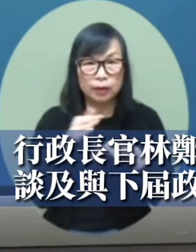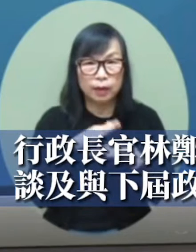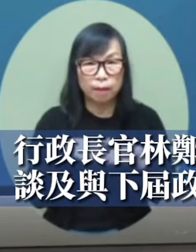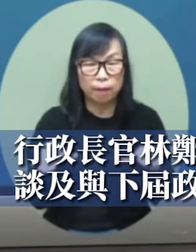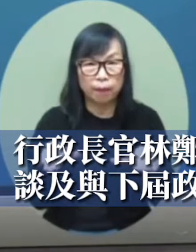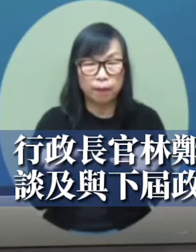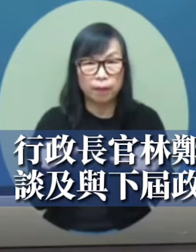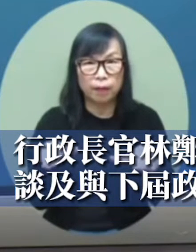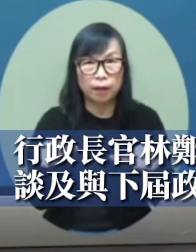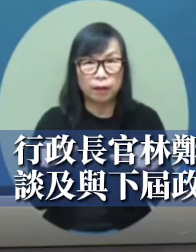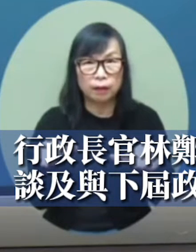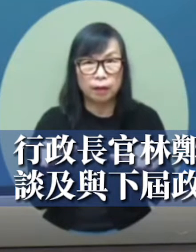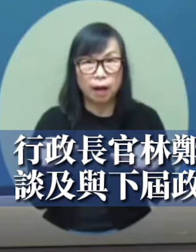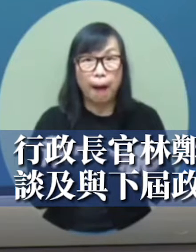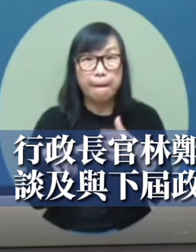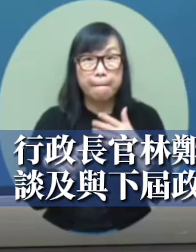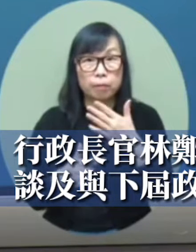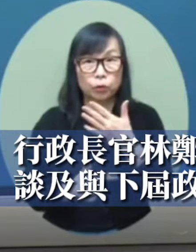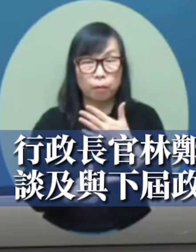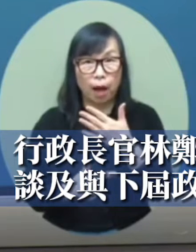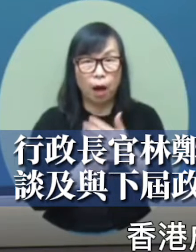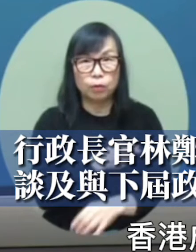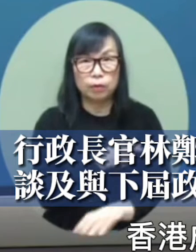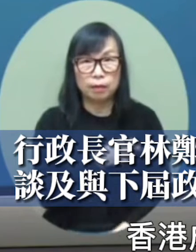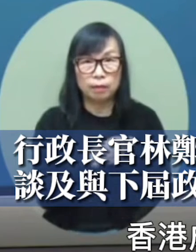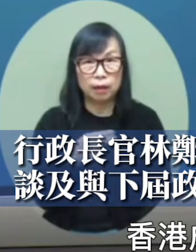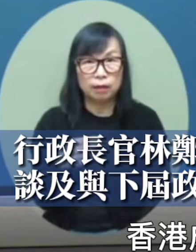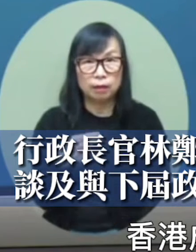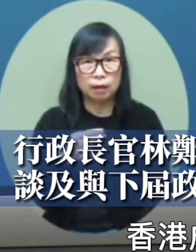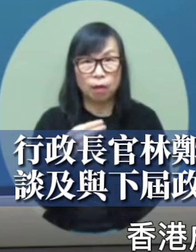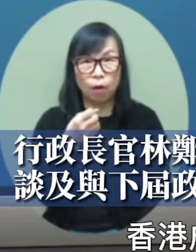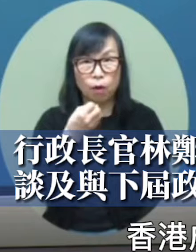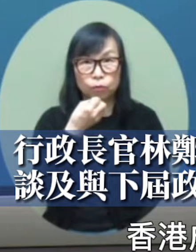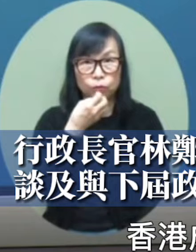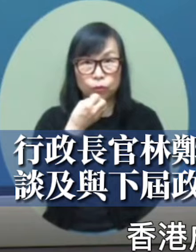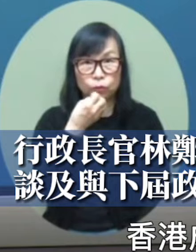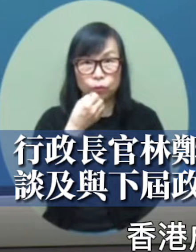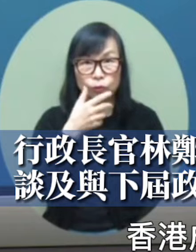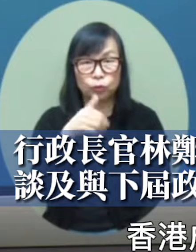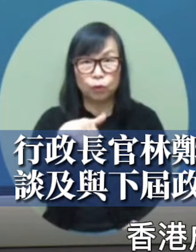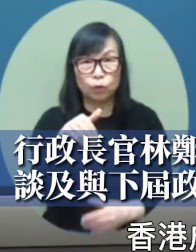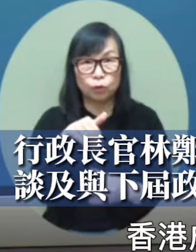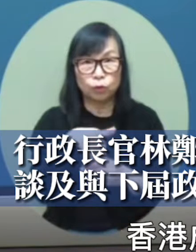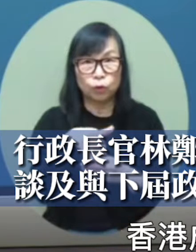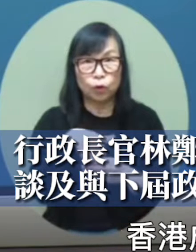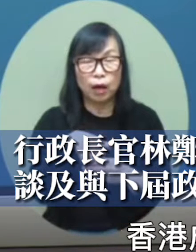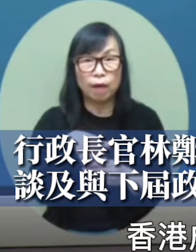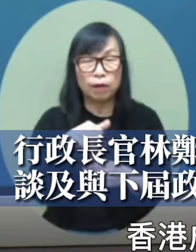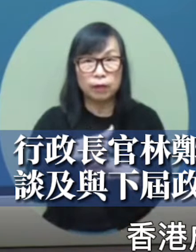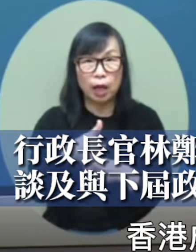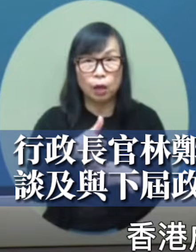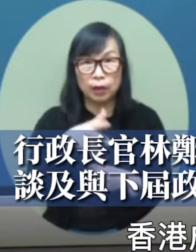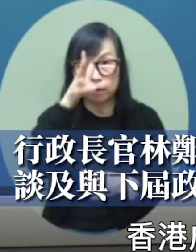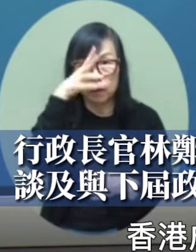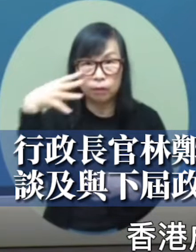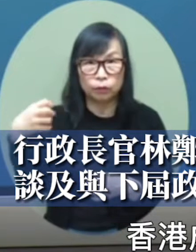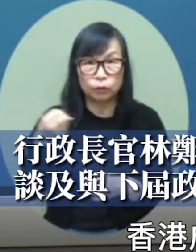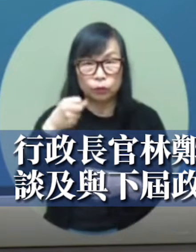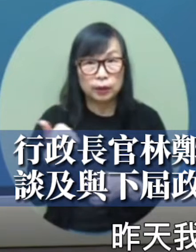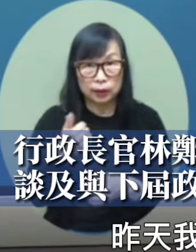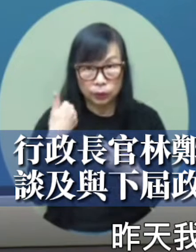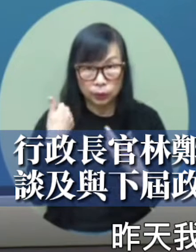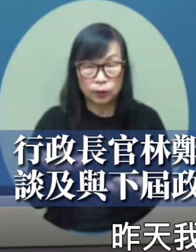隨住五月八日星期日，香港成功順利舉行了第六任行政長官選舉之